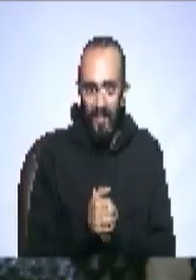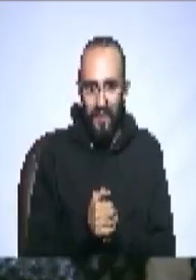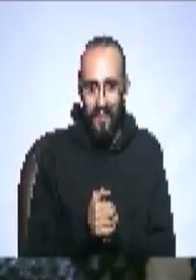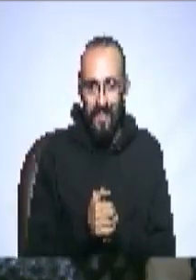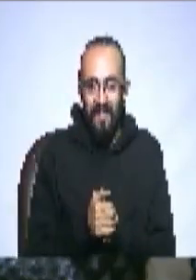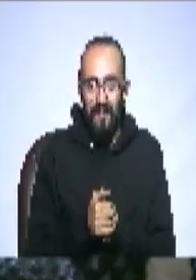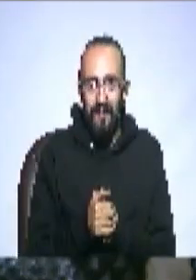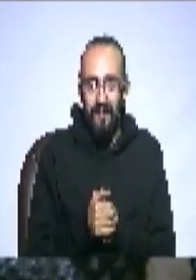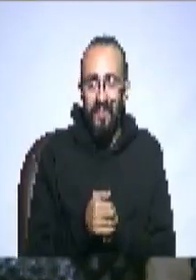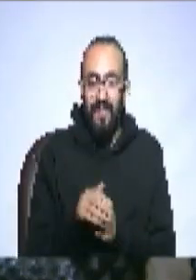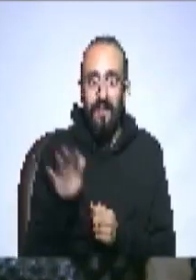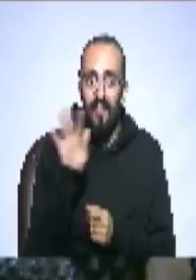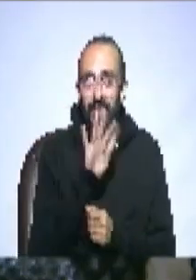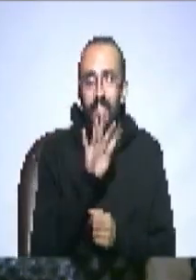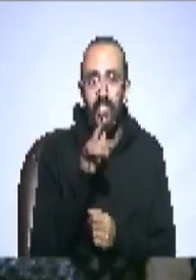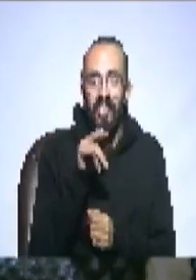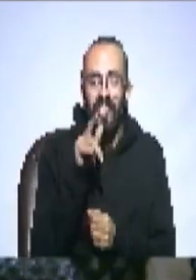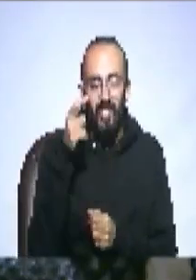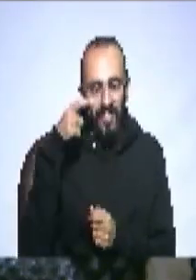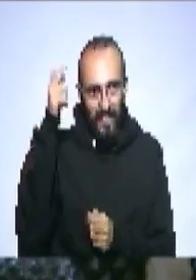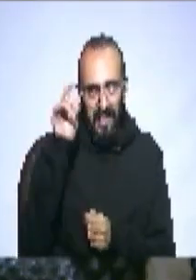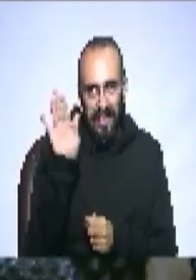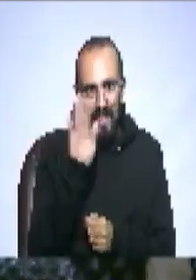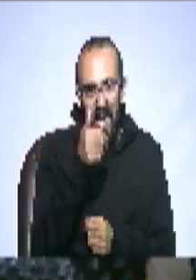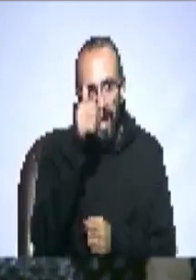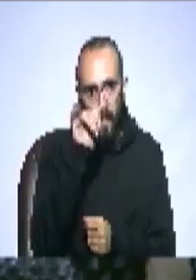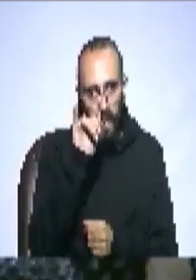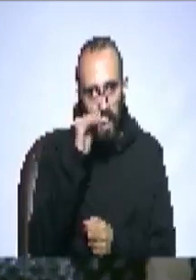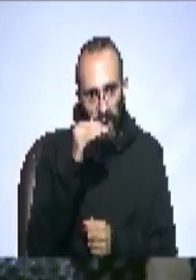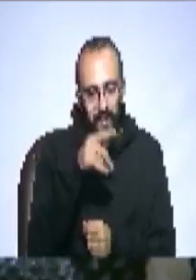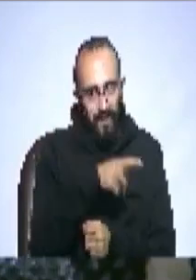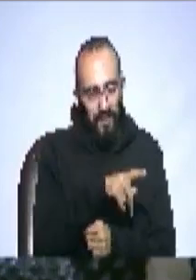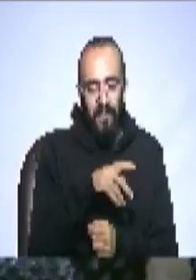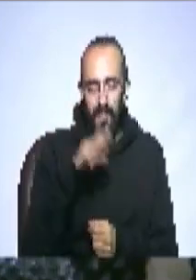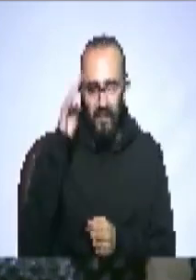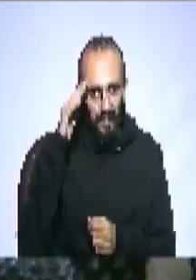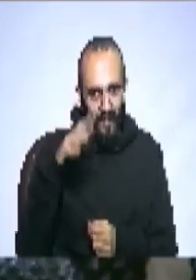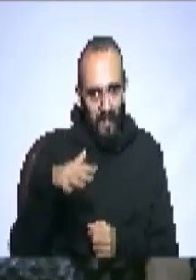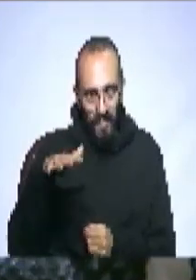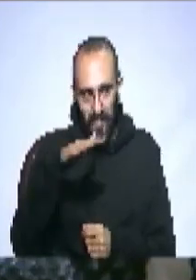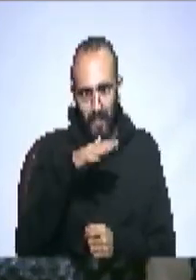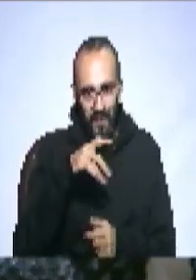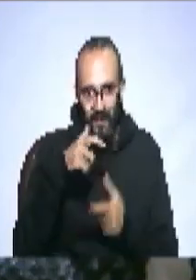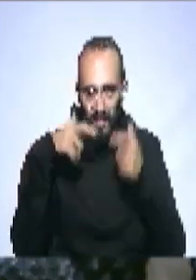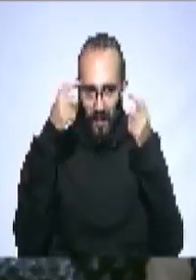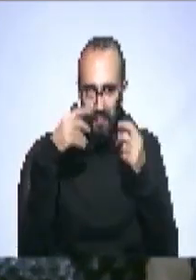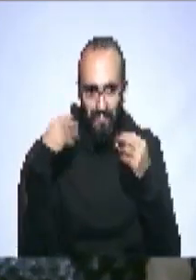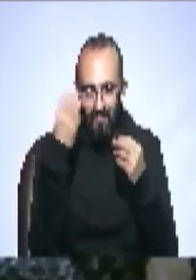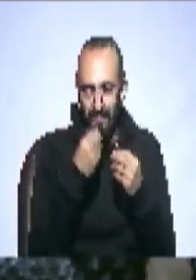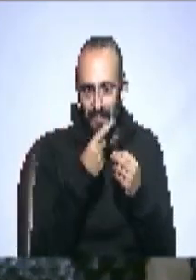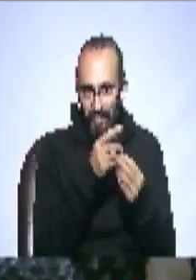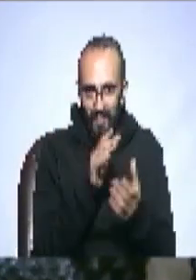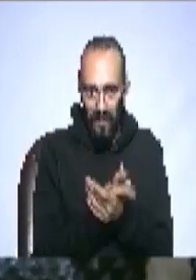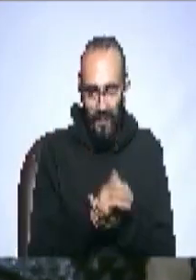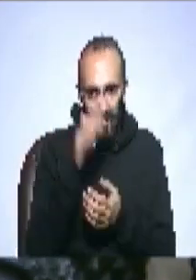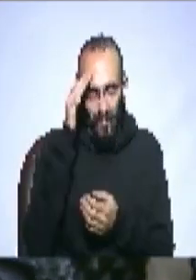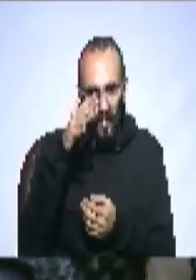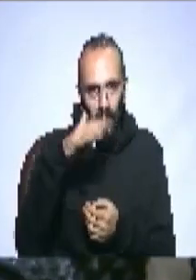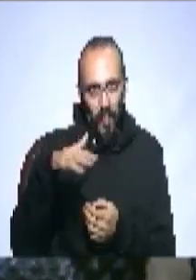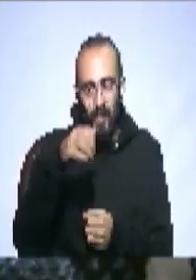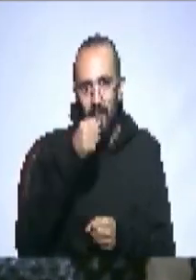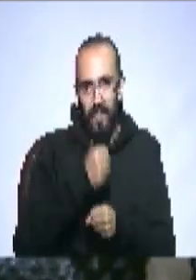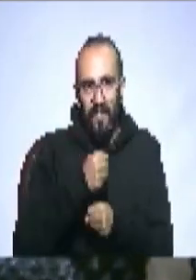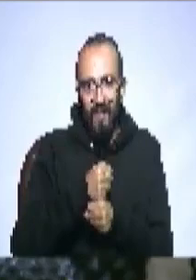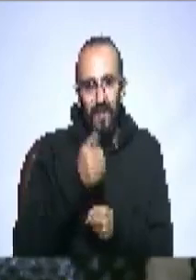ربنا يخليك. شيف سامح صبحي ابدع النهارده. انا بشكر حضراتكم جدا مشاهدينا، بشكر شيف المبدع وبشكر حضراتكم جدا وزمايلي خلف